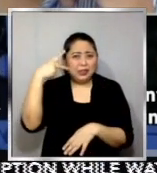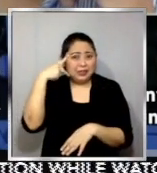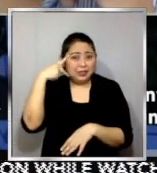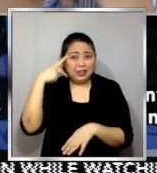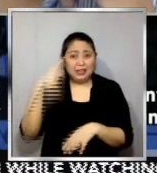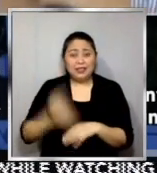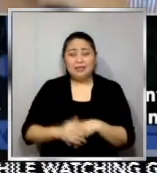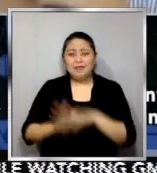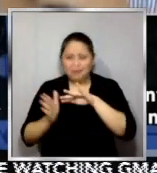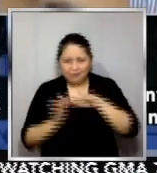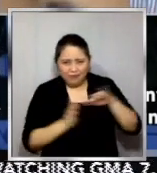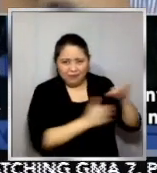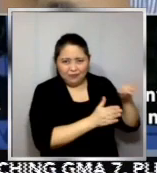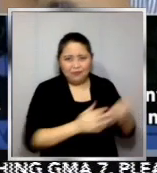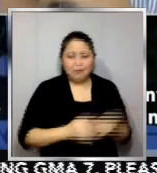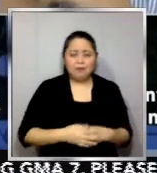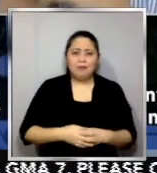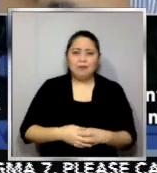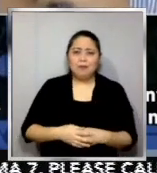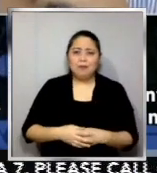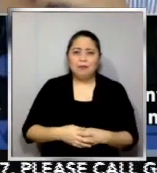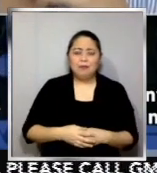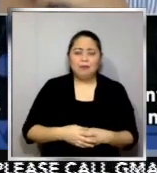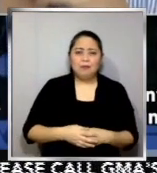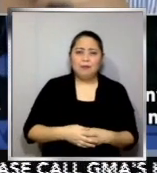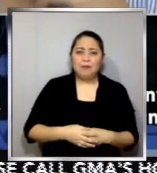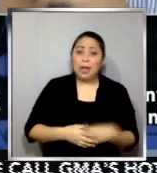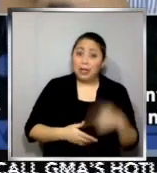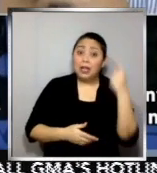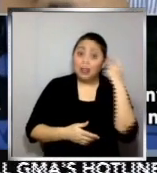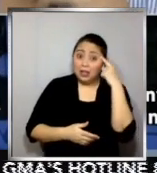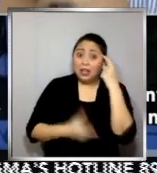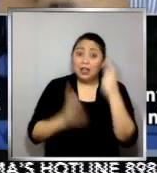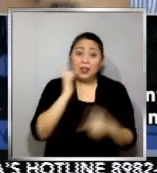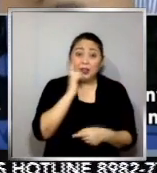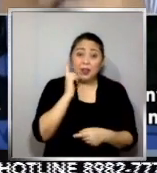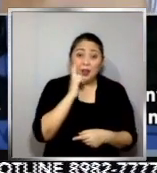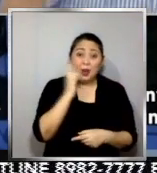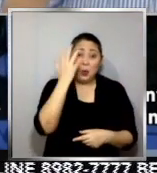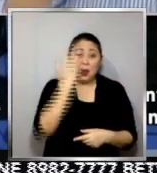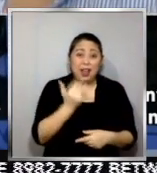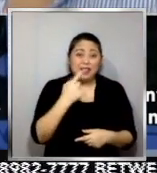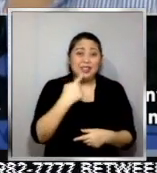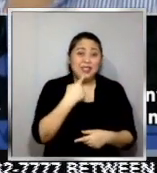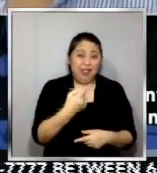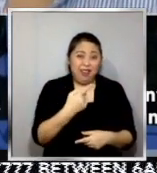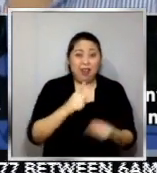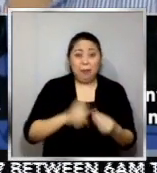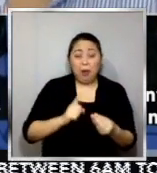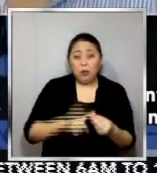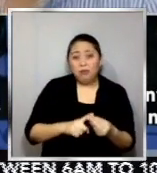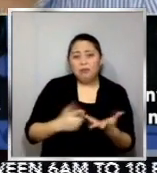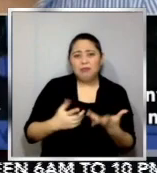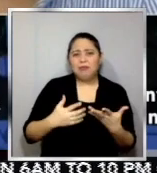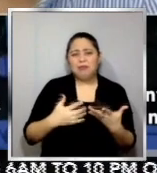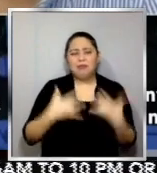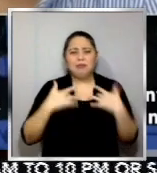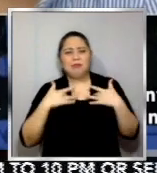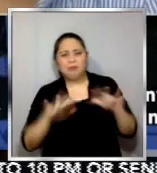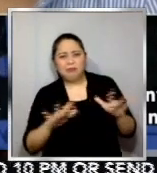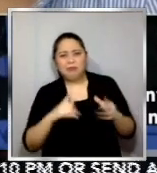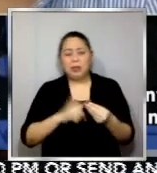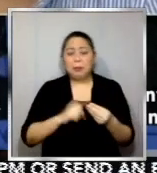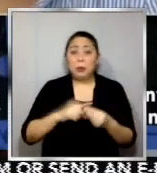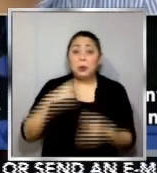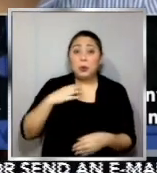statement? Well, I think it was in anticipation of the political activities that are ongoing today as we speak. It does not have